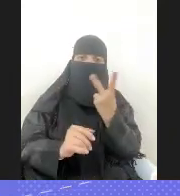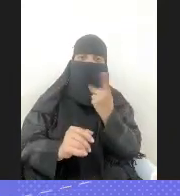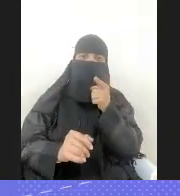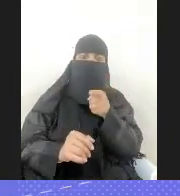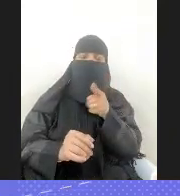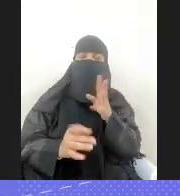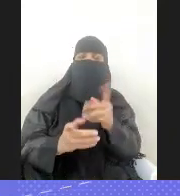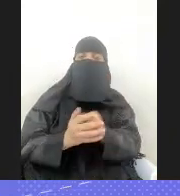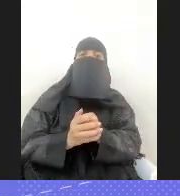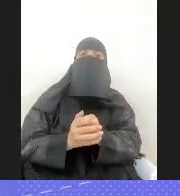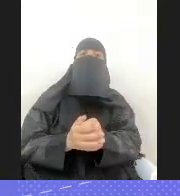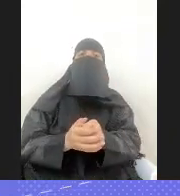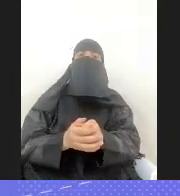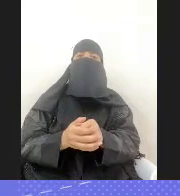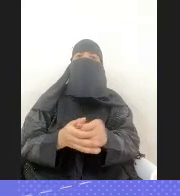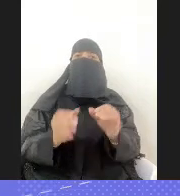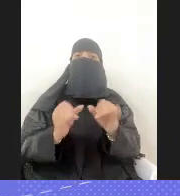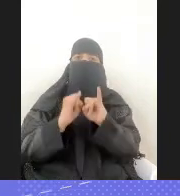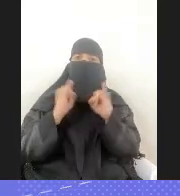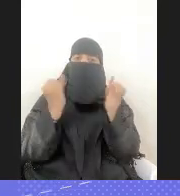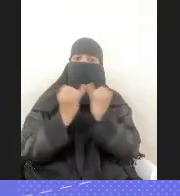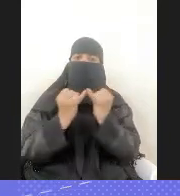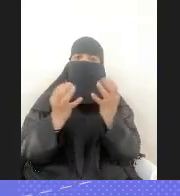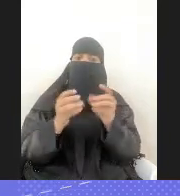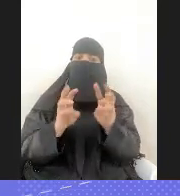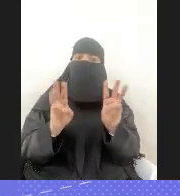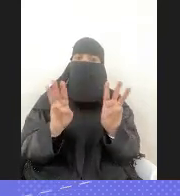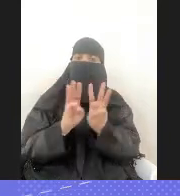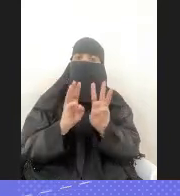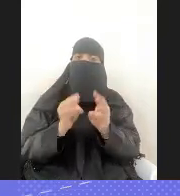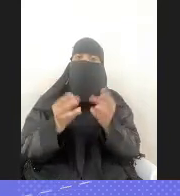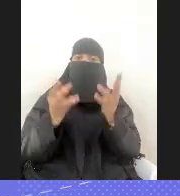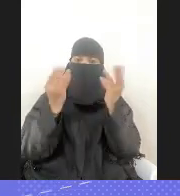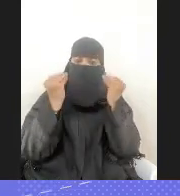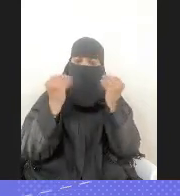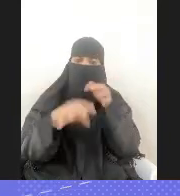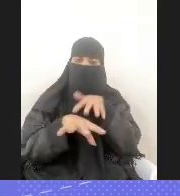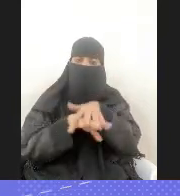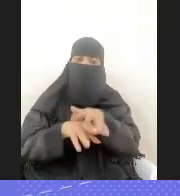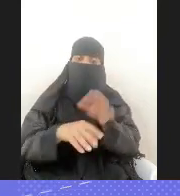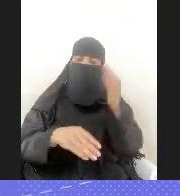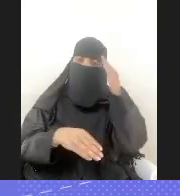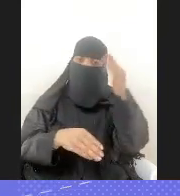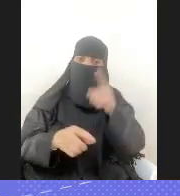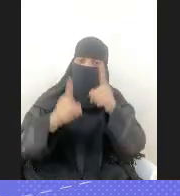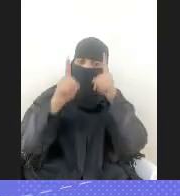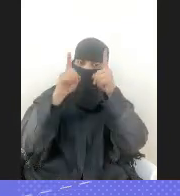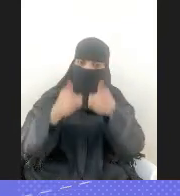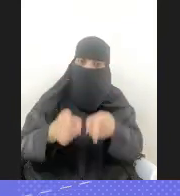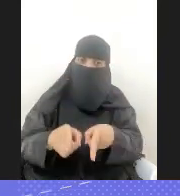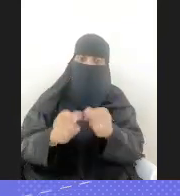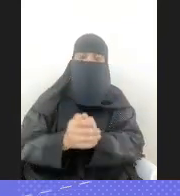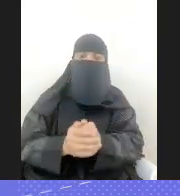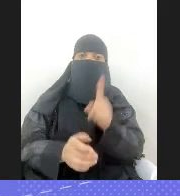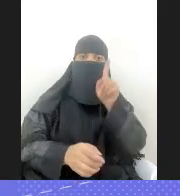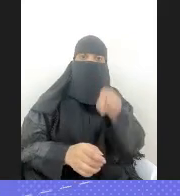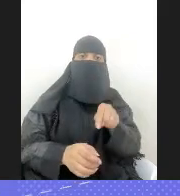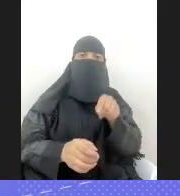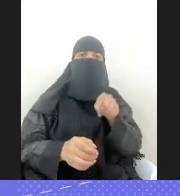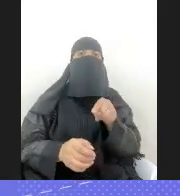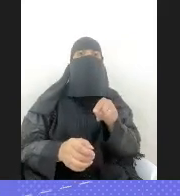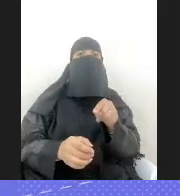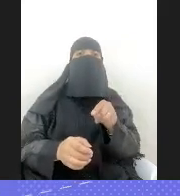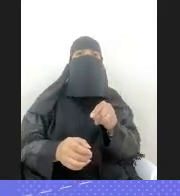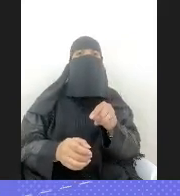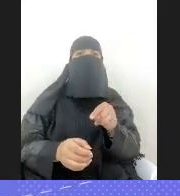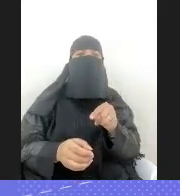الافتراضي للتعلم المدمج. شكرا لكم يا كرام، يوم إثرائي جميل وطرح